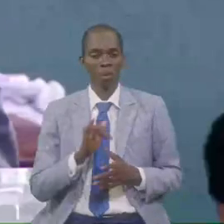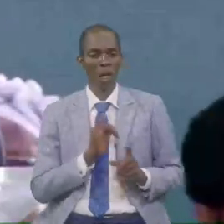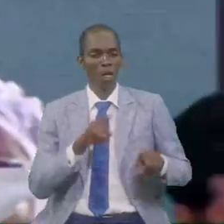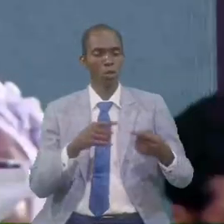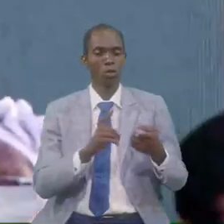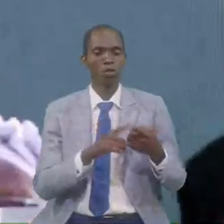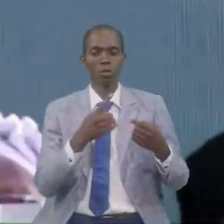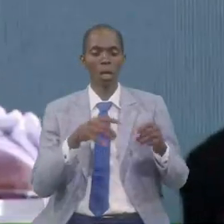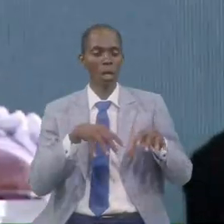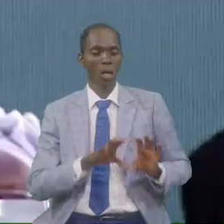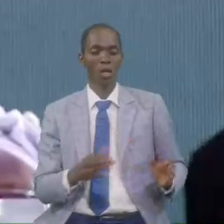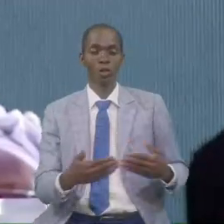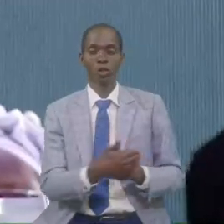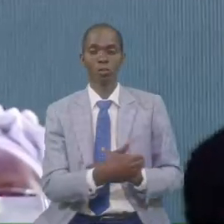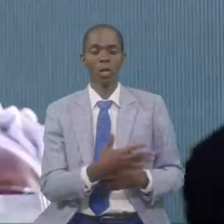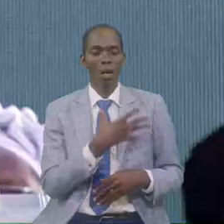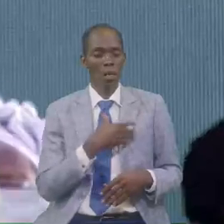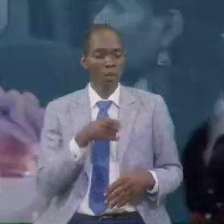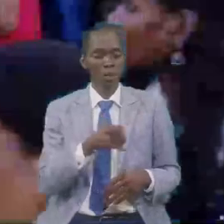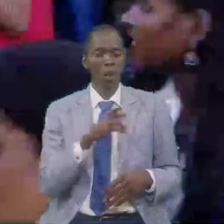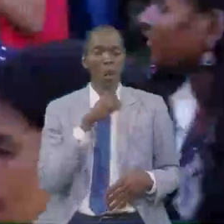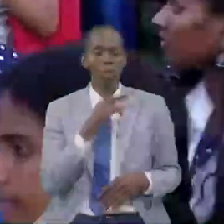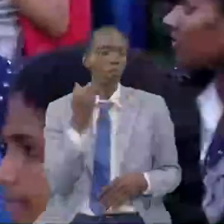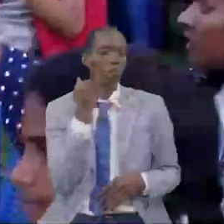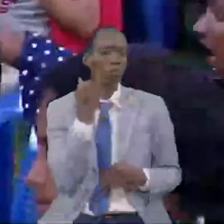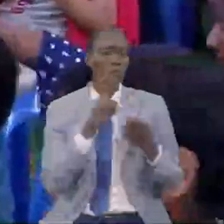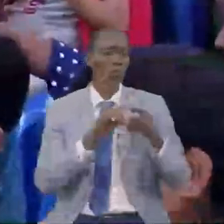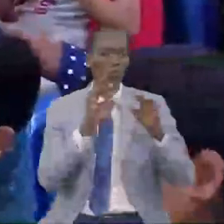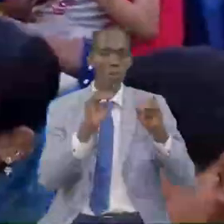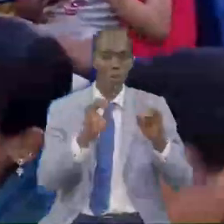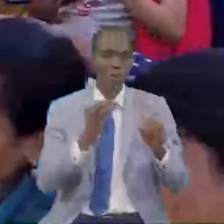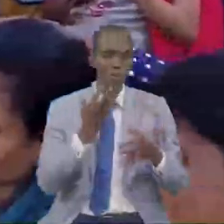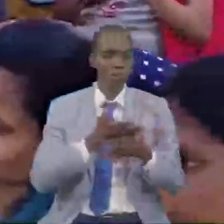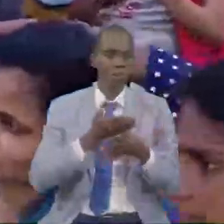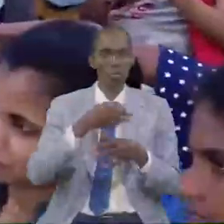mathématiques. Je vais dans une classe, on enseigne la philo.